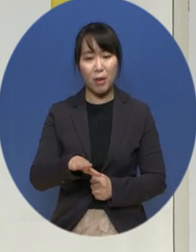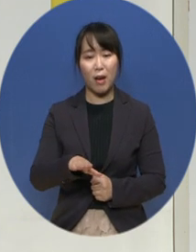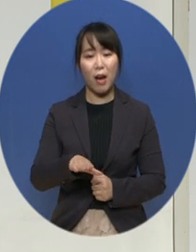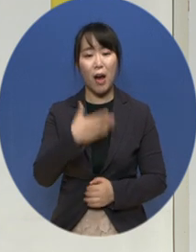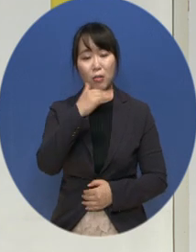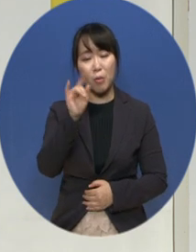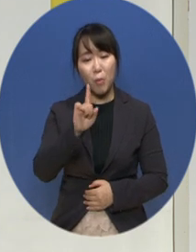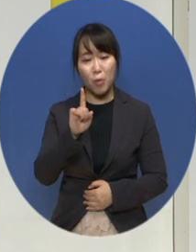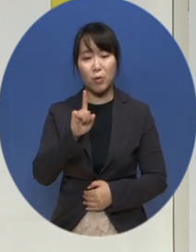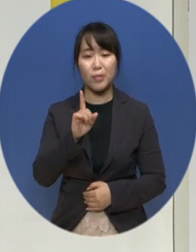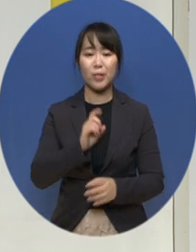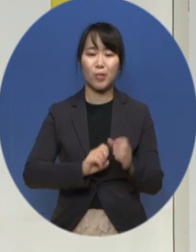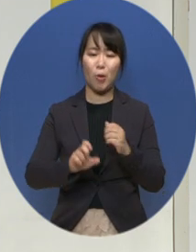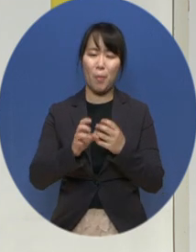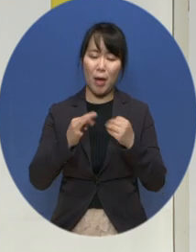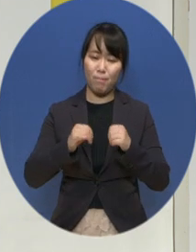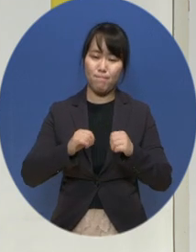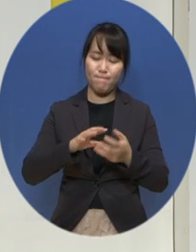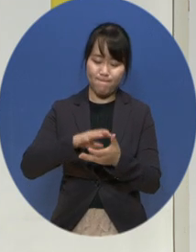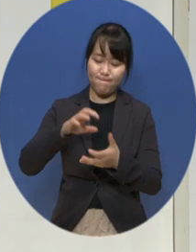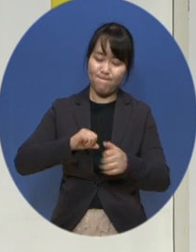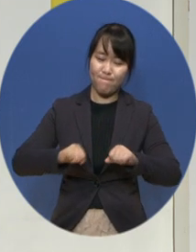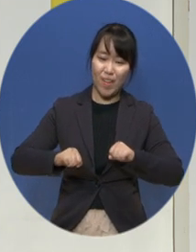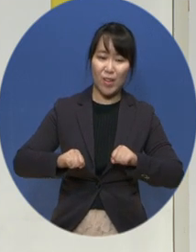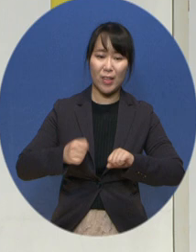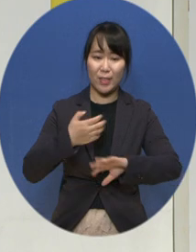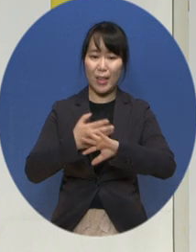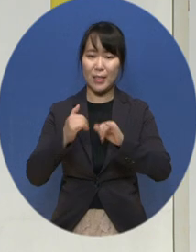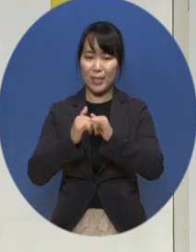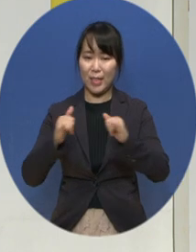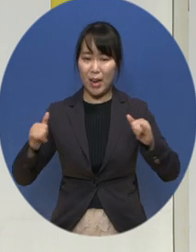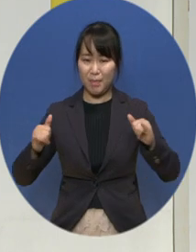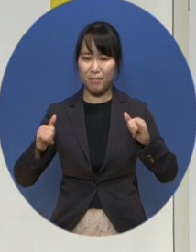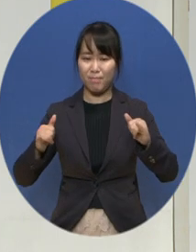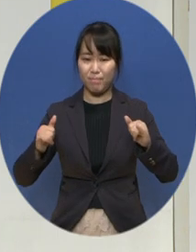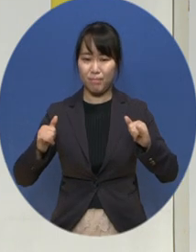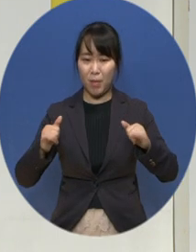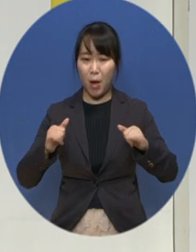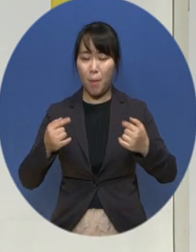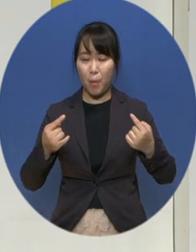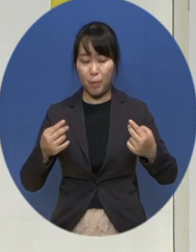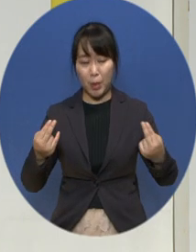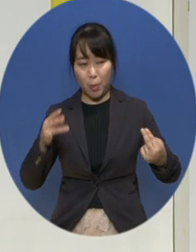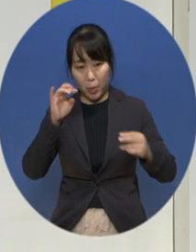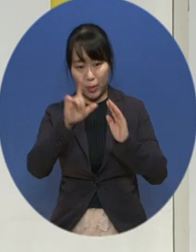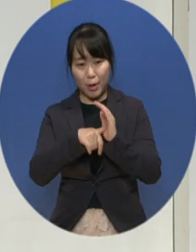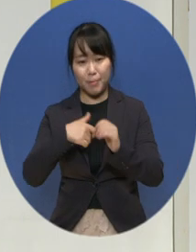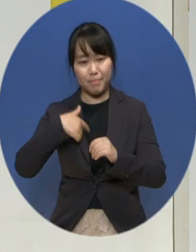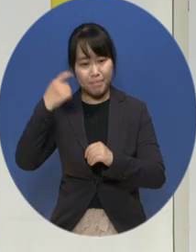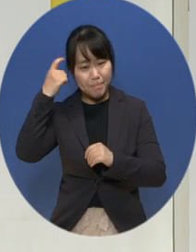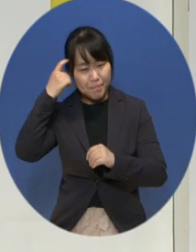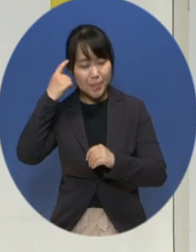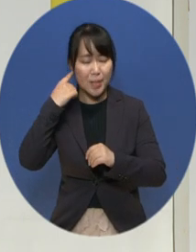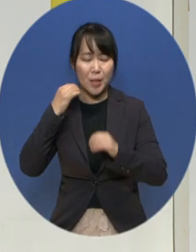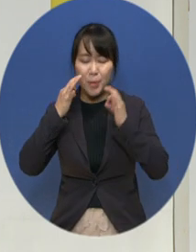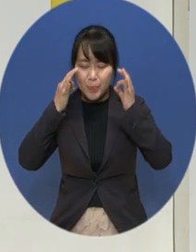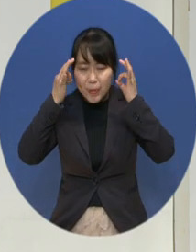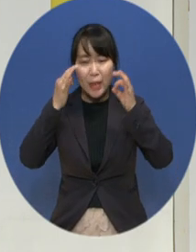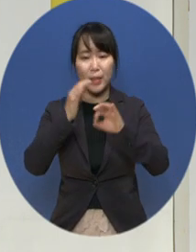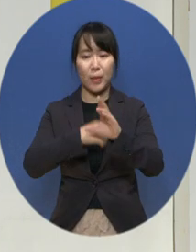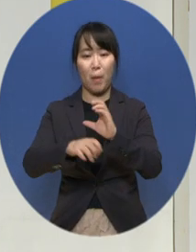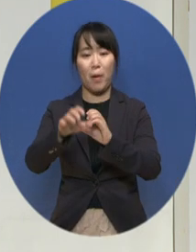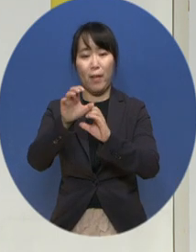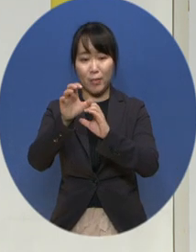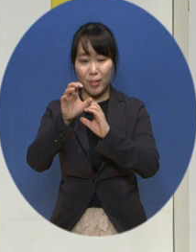양으로 좀 더 많이 하고 예 좀 더 다르더라 다른 사람들보다 지성으로 정정아 좀 더